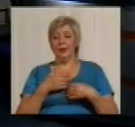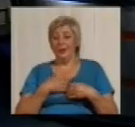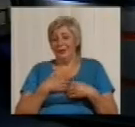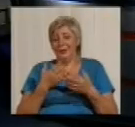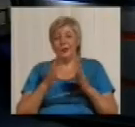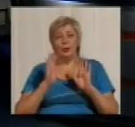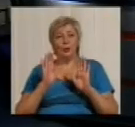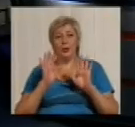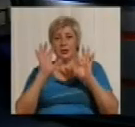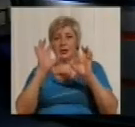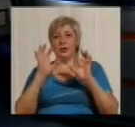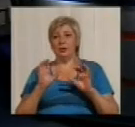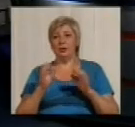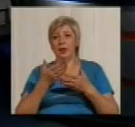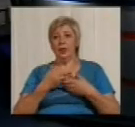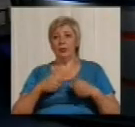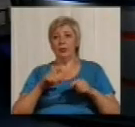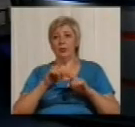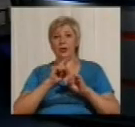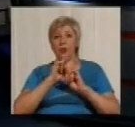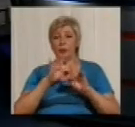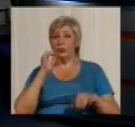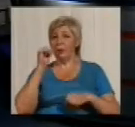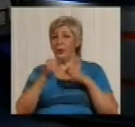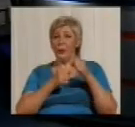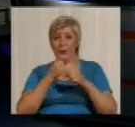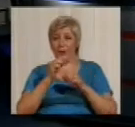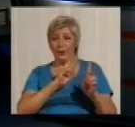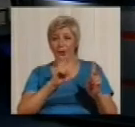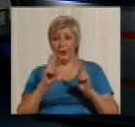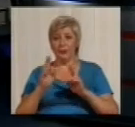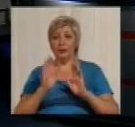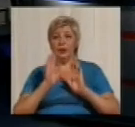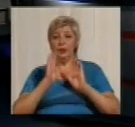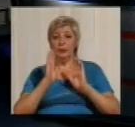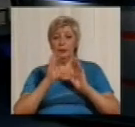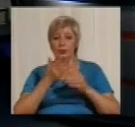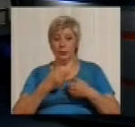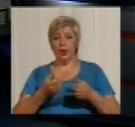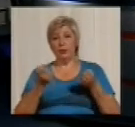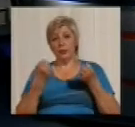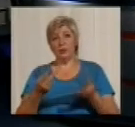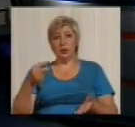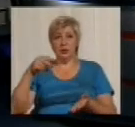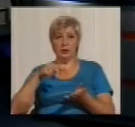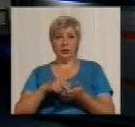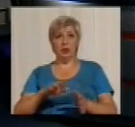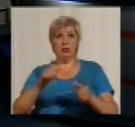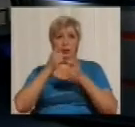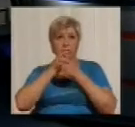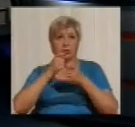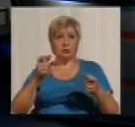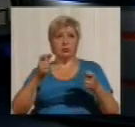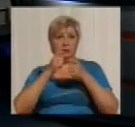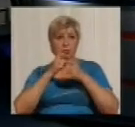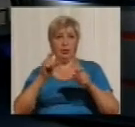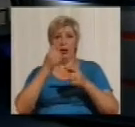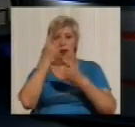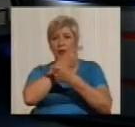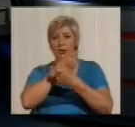депутатів. І не будемо, ну, що ми можемо мами зробити? Да, ми можемо просто встати і оглашати, звати, будити. Ми просто